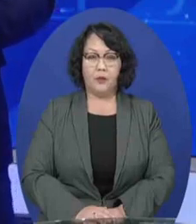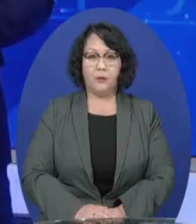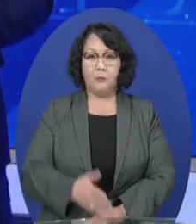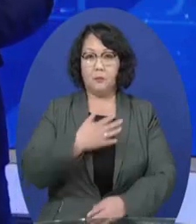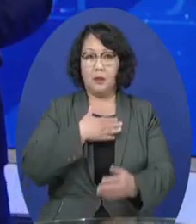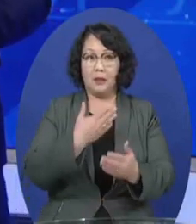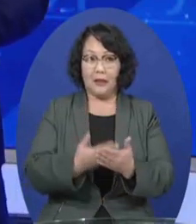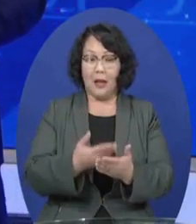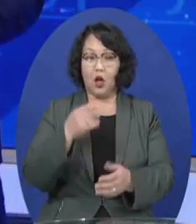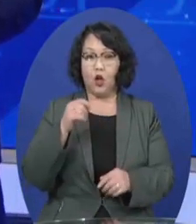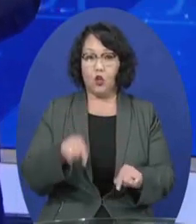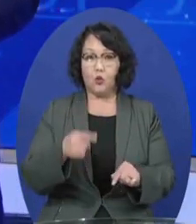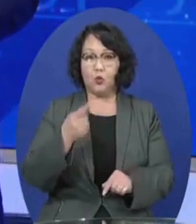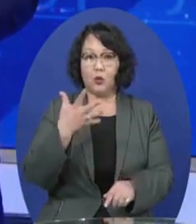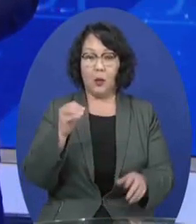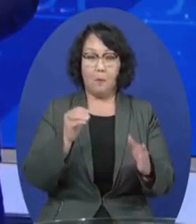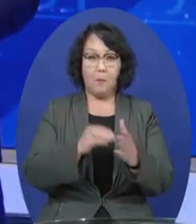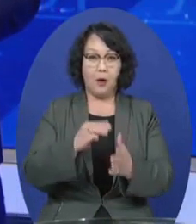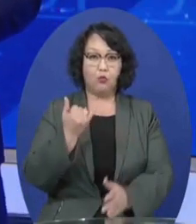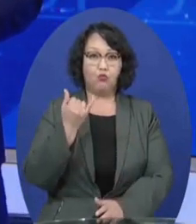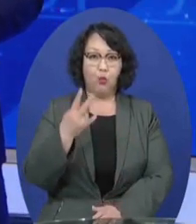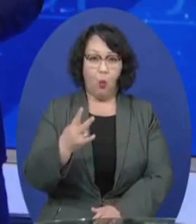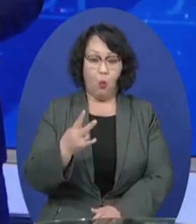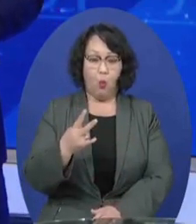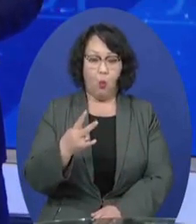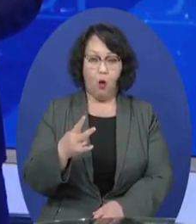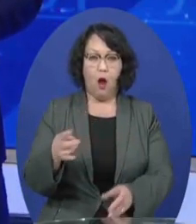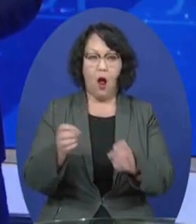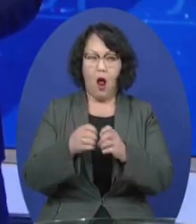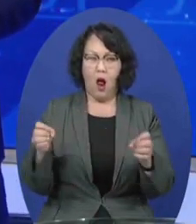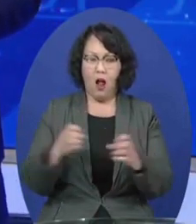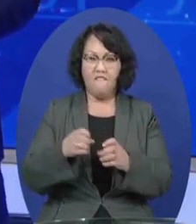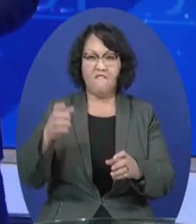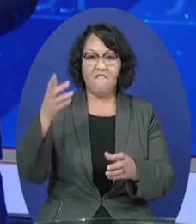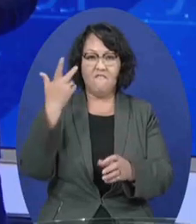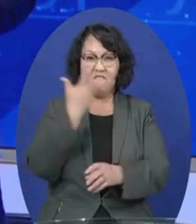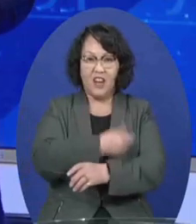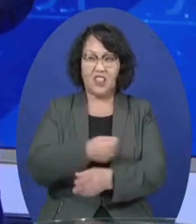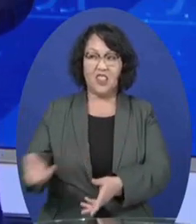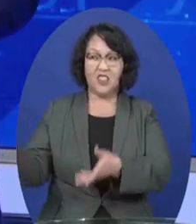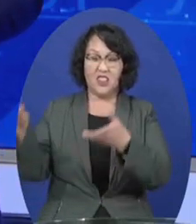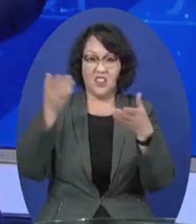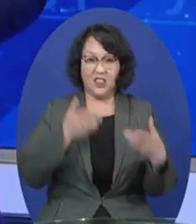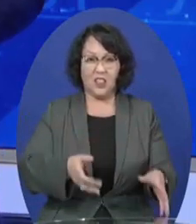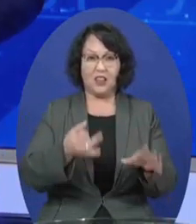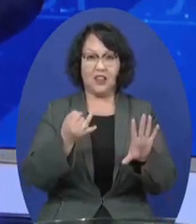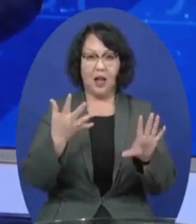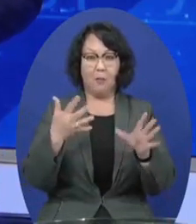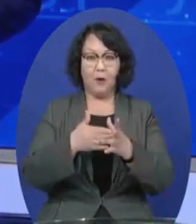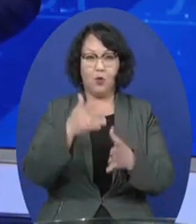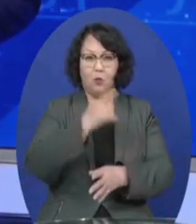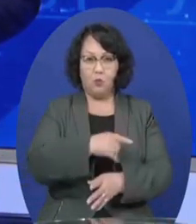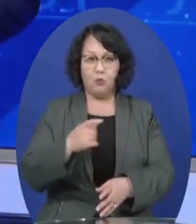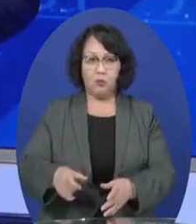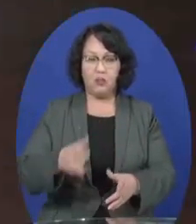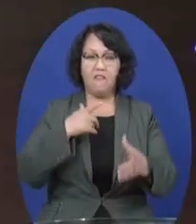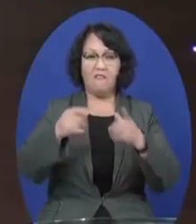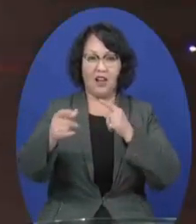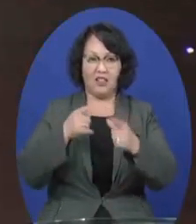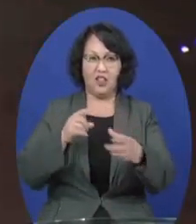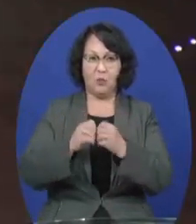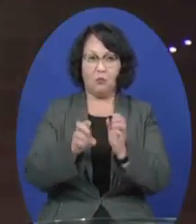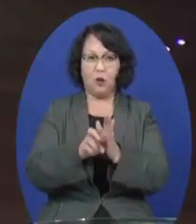За баярлалаа. Тэгэхээр өнөөдөр 150,000 тонн AstraZeneca вакцины Монгол улсад ирснээр 75,000 хүнийг одоо вакцинд хамруулах боломжтой нээгдэж байна гэж хэлж